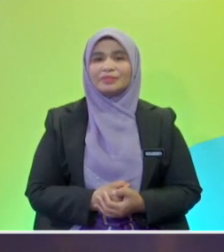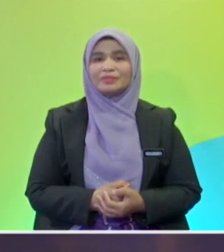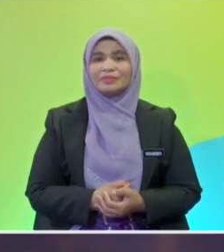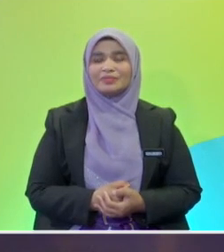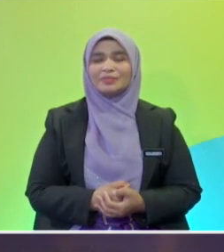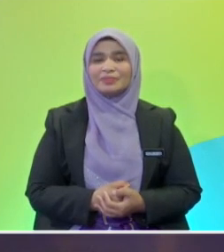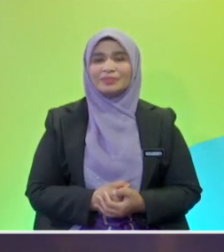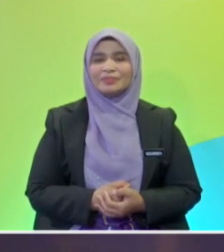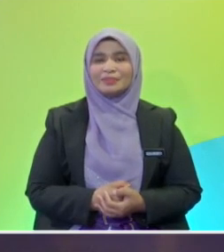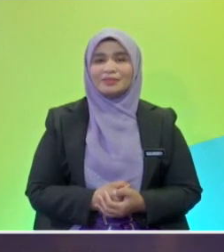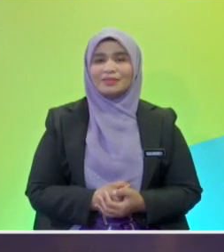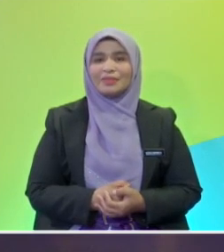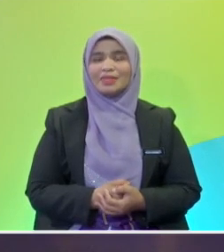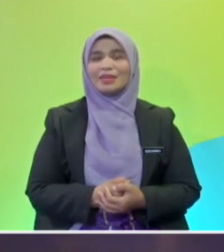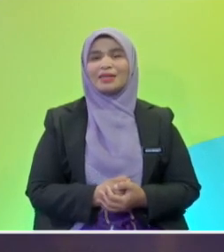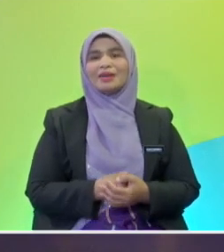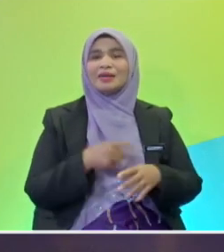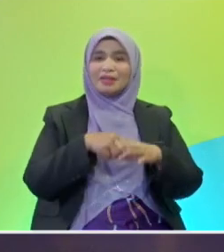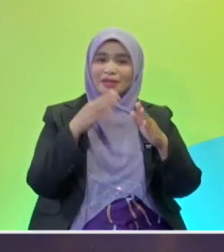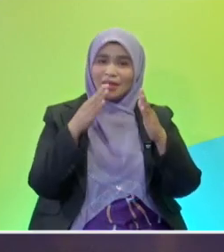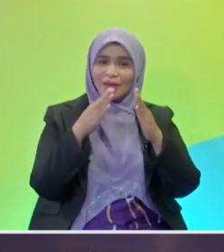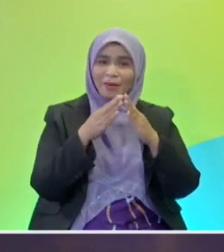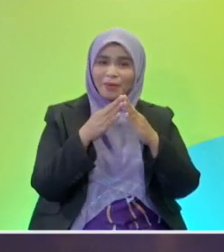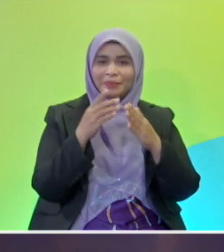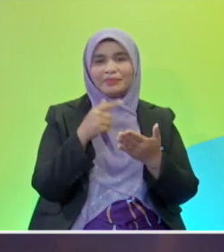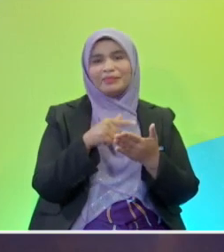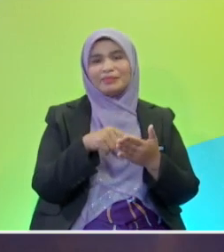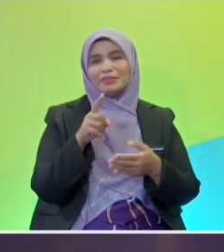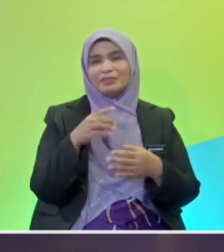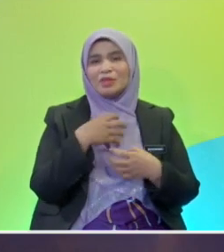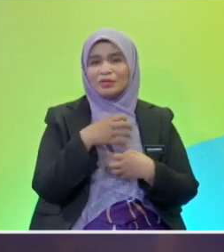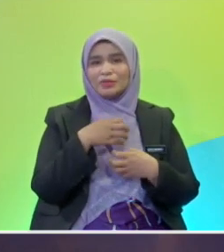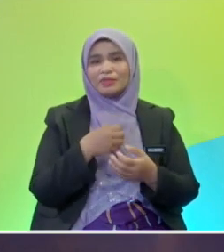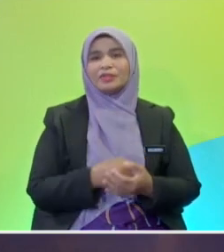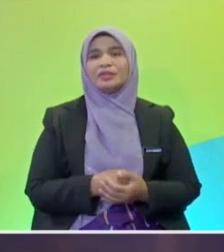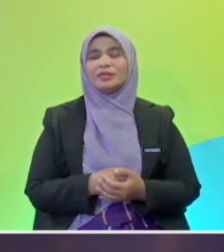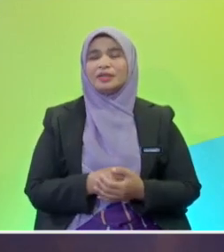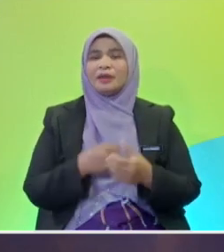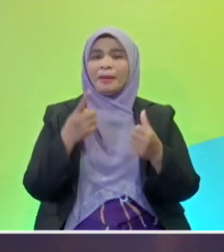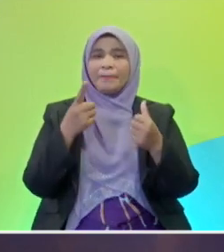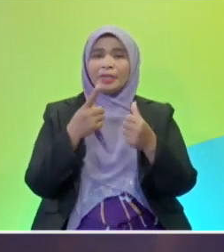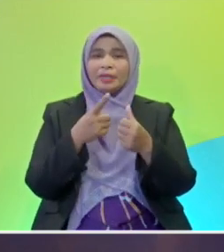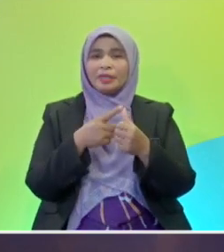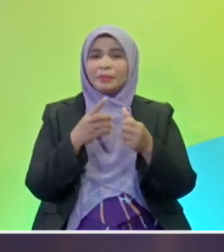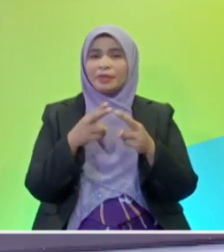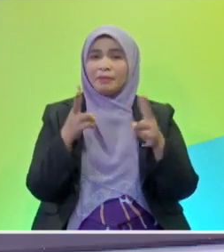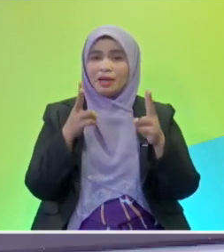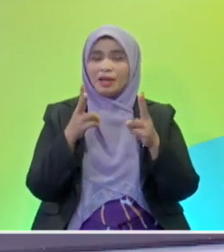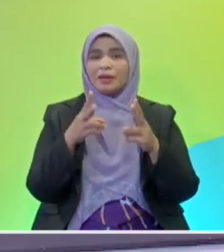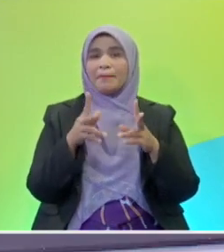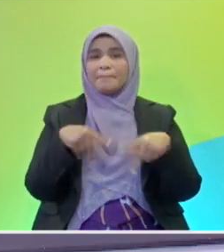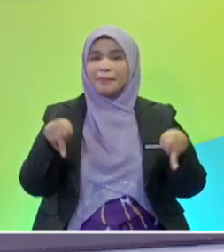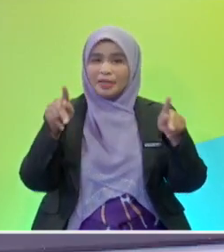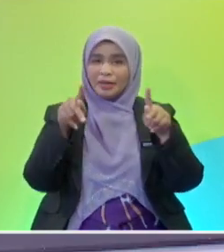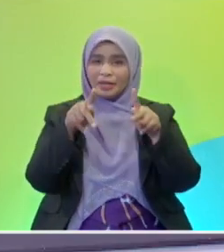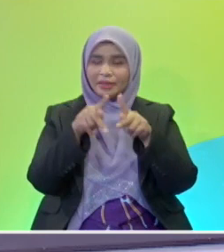MTI saya teruju Cikgu yang di rumah lagilah okey jadi Apa bahan dan peralatan yang kita perlukan ni Cikgu macam biasa okey yang paling penting mesti ada jarum jarum okey